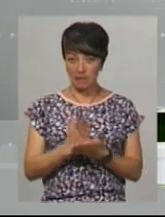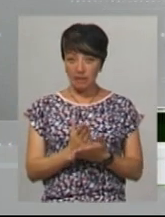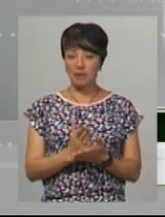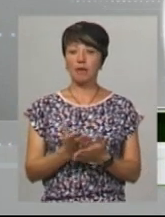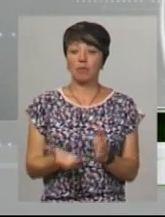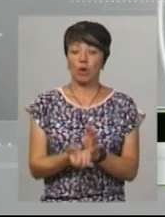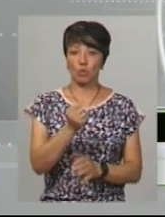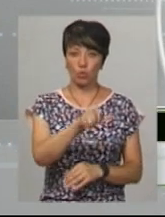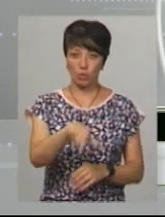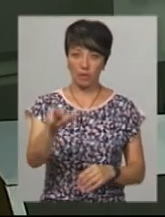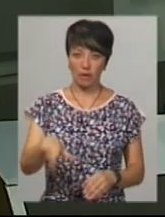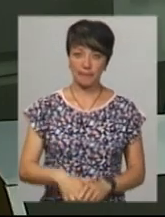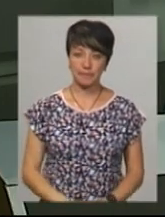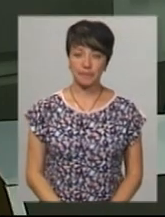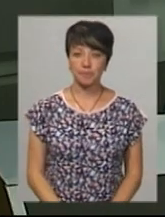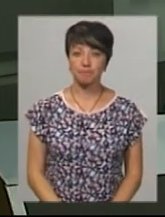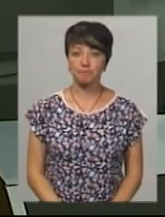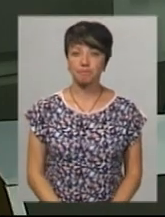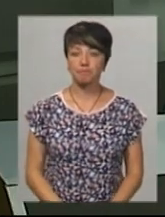для порятунку людей.